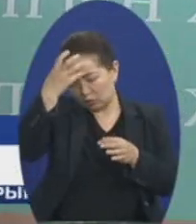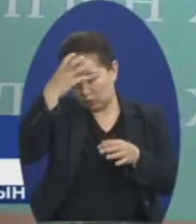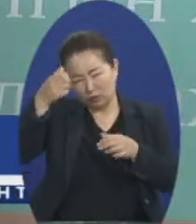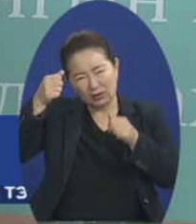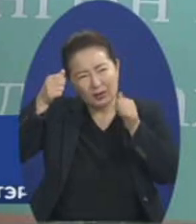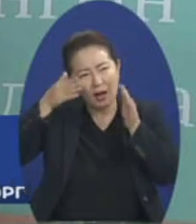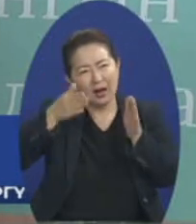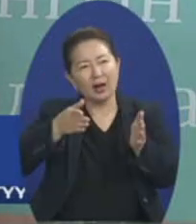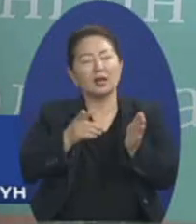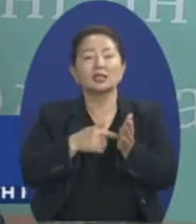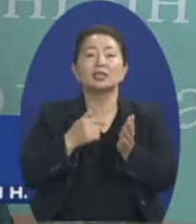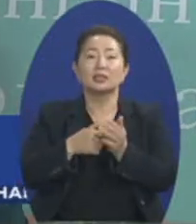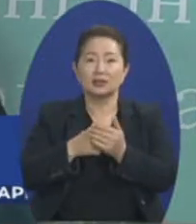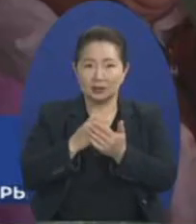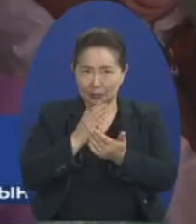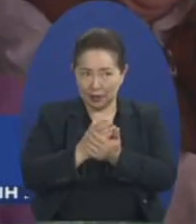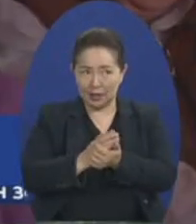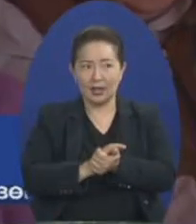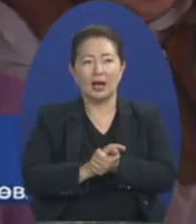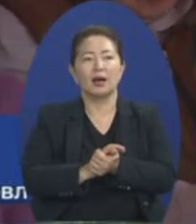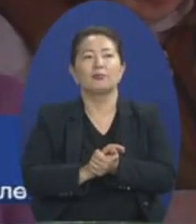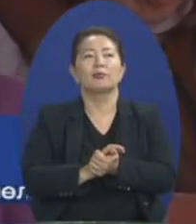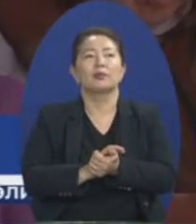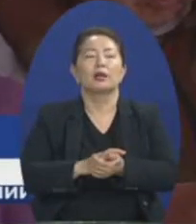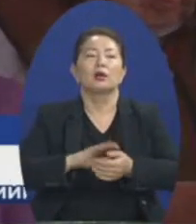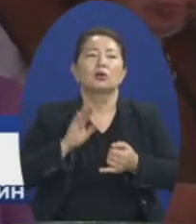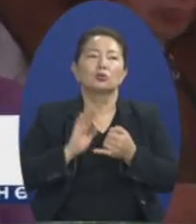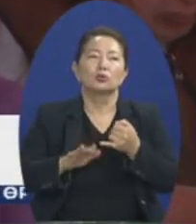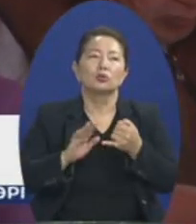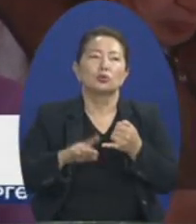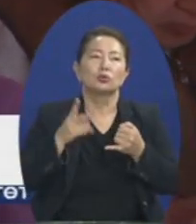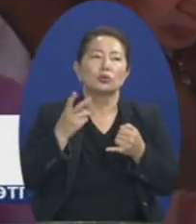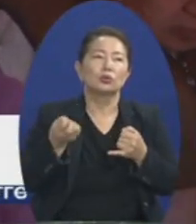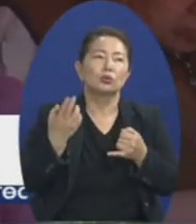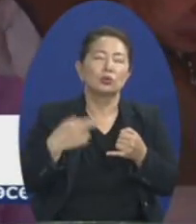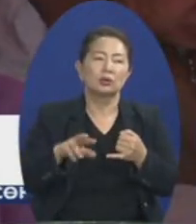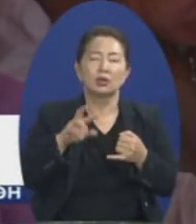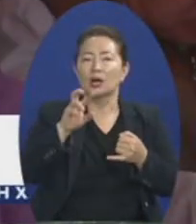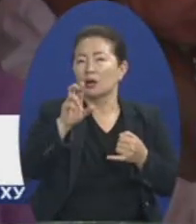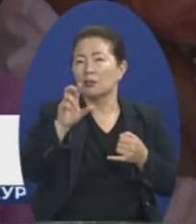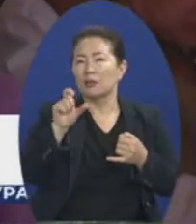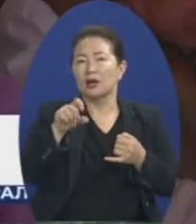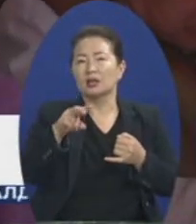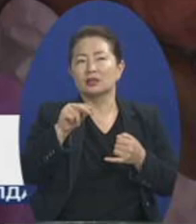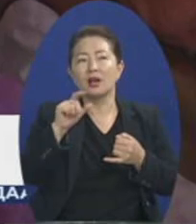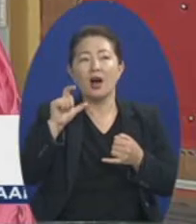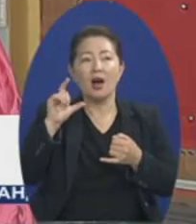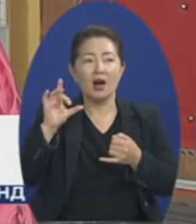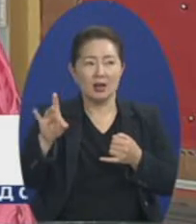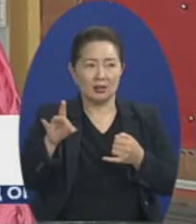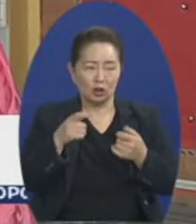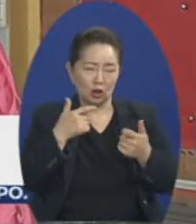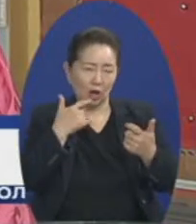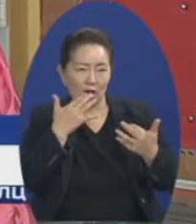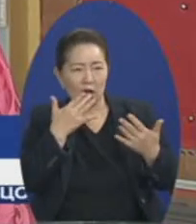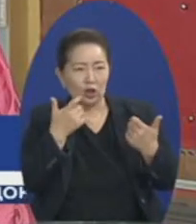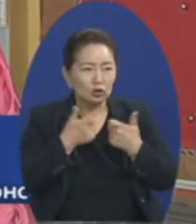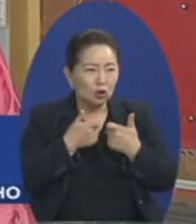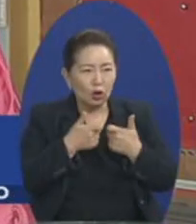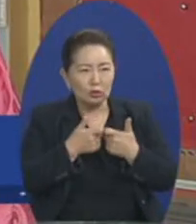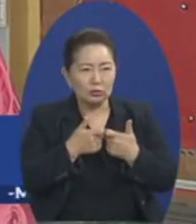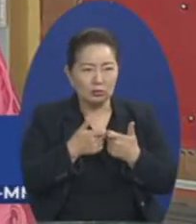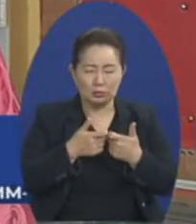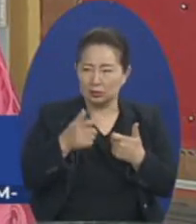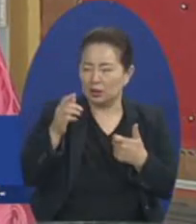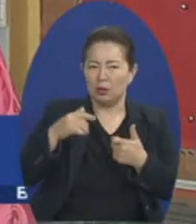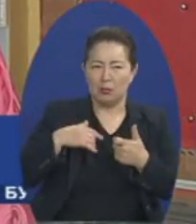анхаарах хэрэгтэй болчиход байгаа юм аа. Сүүлийн үед их зохид одоо бэлчээрийнхэн талдаар тийм зөксөх асуудал ерөөсөө дээрээсэл зөксүүлт